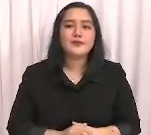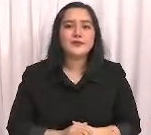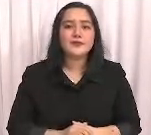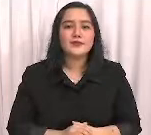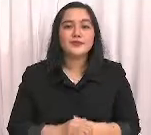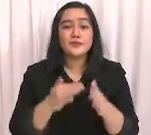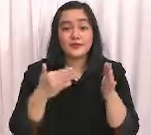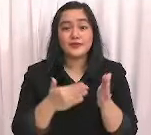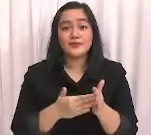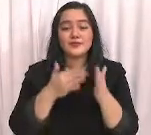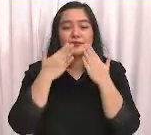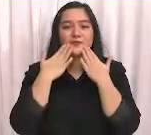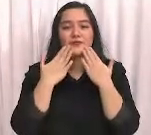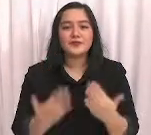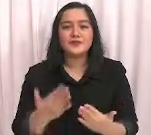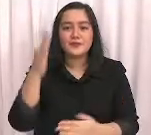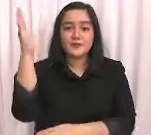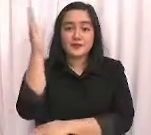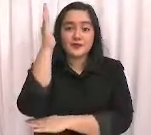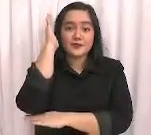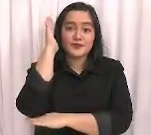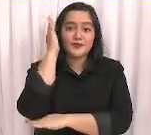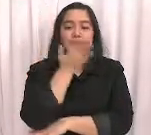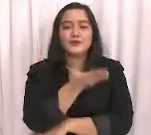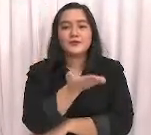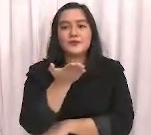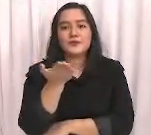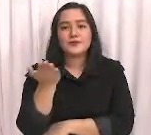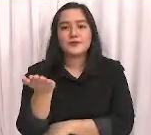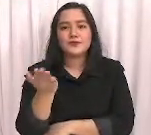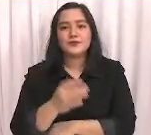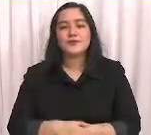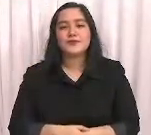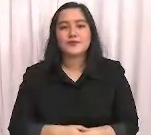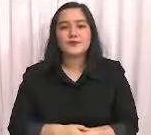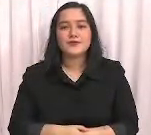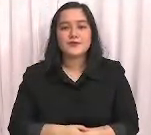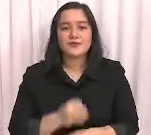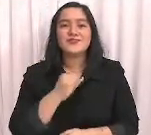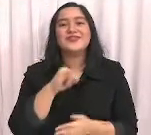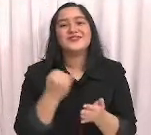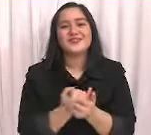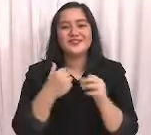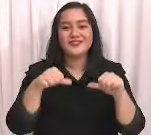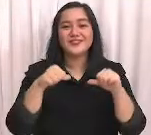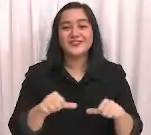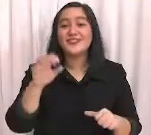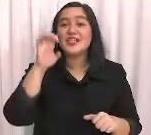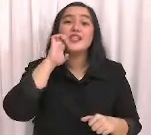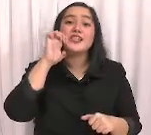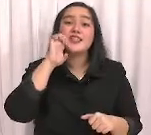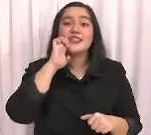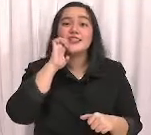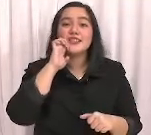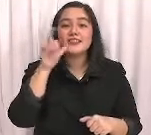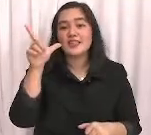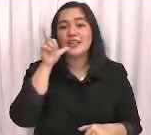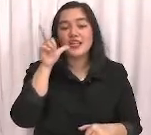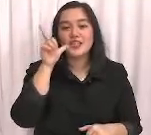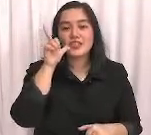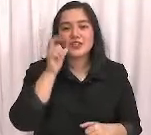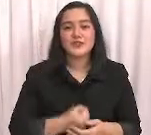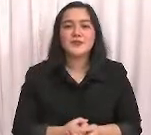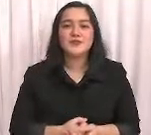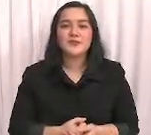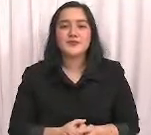again, magandang tanghali po sa inyo lahat. Sa mga kumakain, sige lamang po kayo at magpatuloy tayo